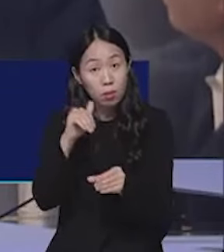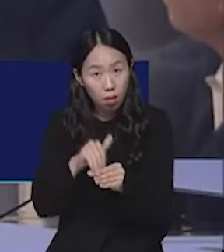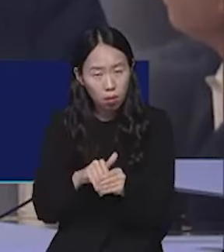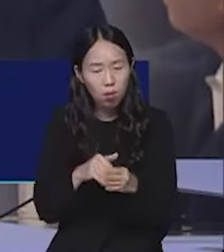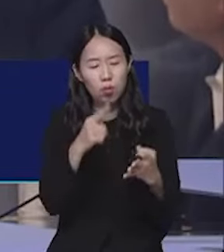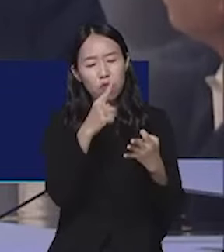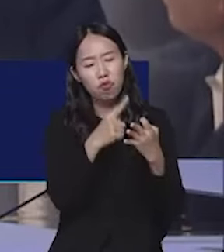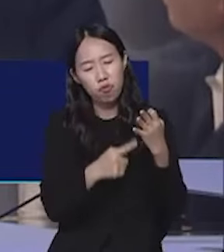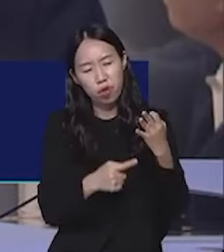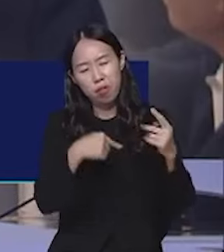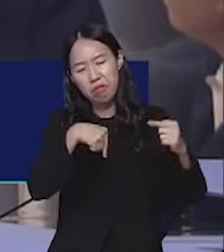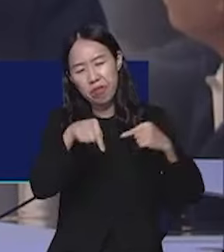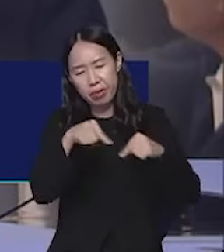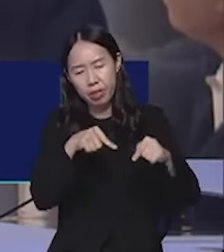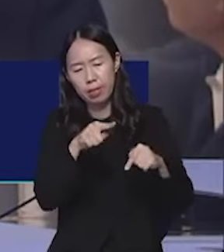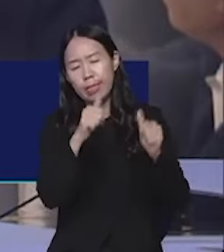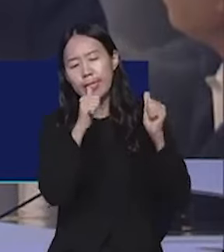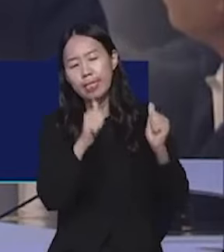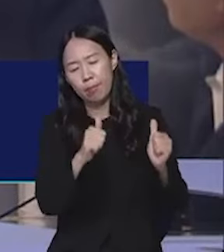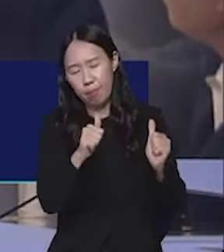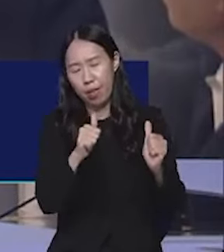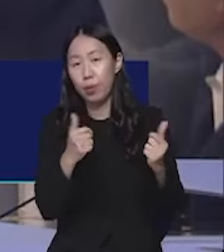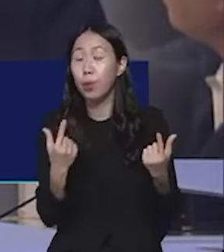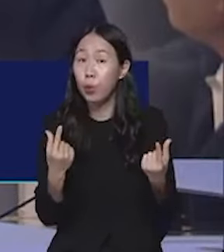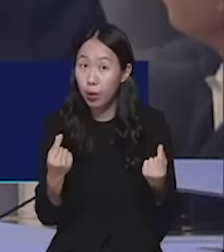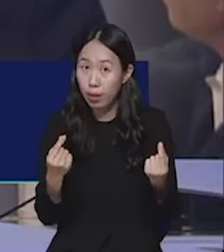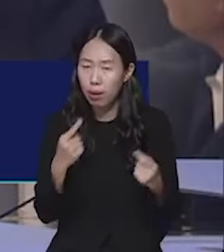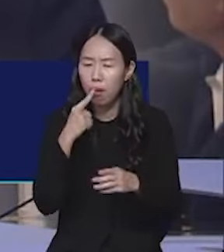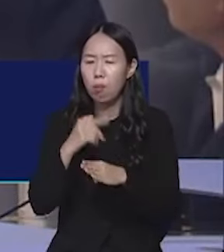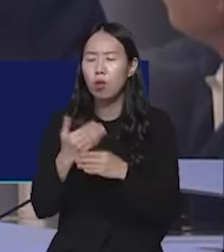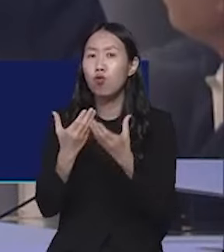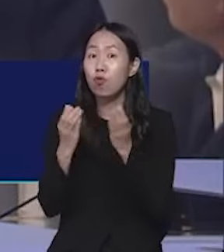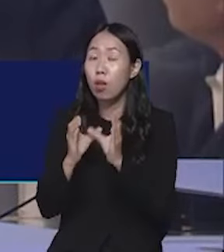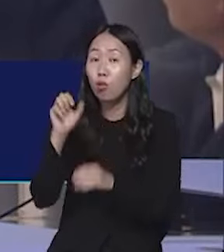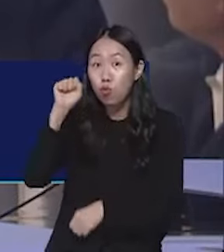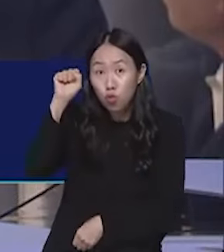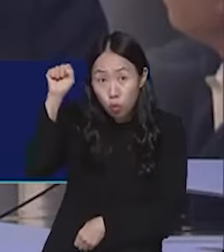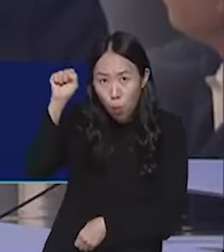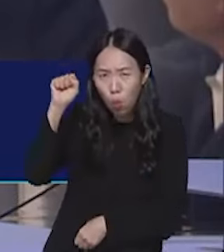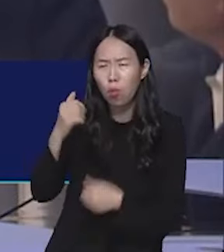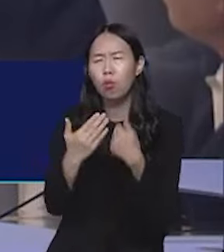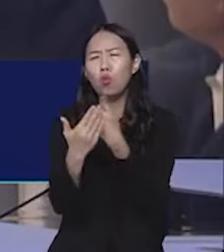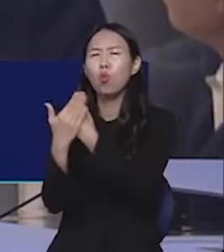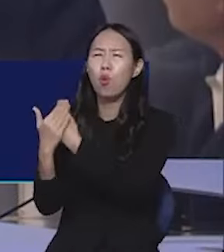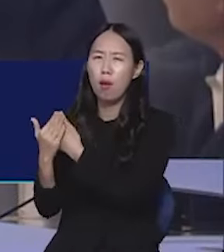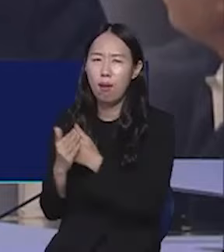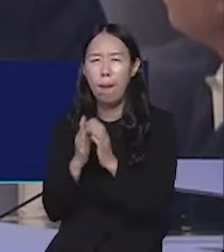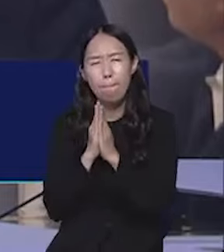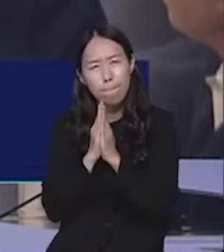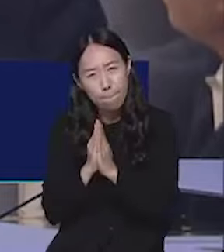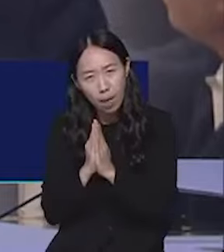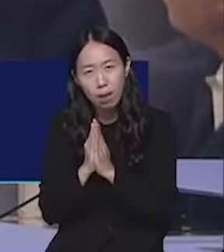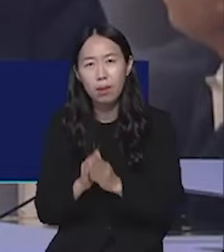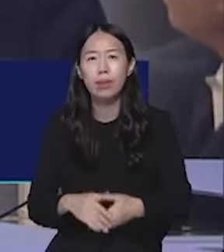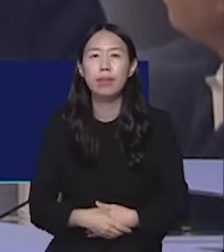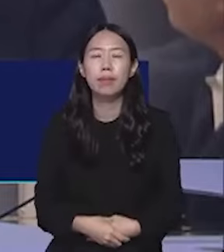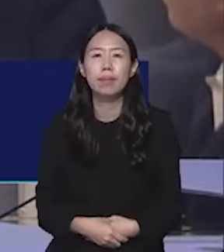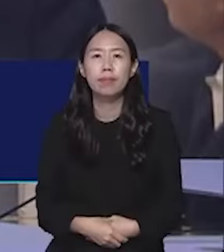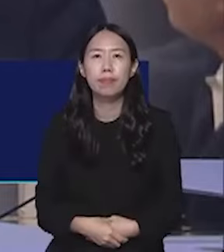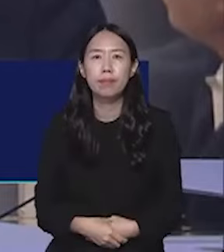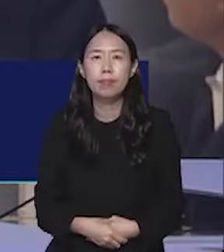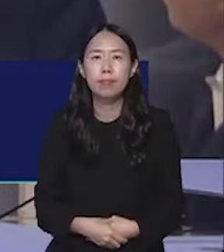정권의 실정을 심판할 무대가 될 것이라며 민주당 후보에 대한 압도적인 지지를 호소했습니다. 김재은 기자의